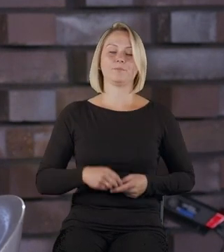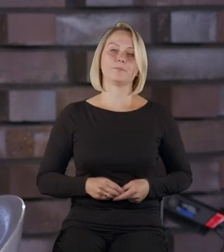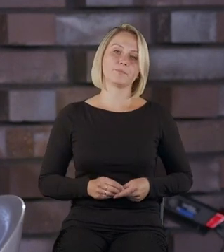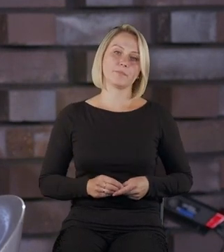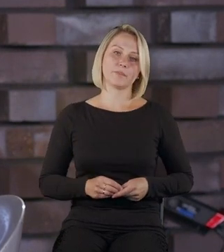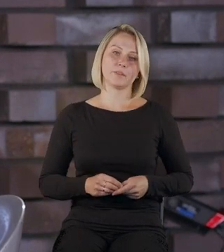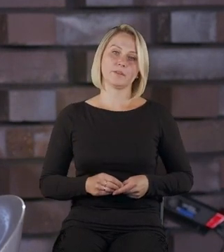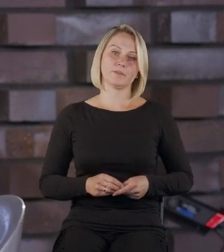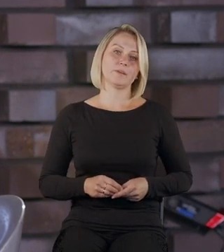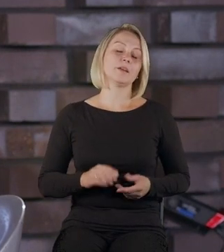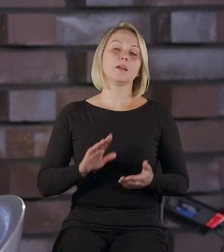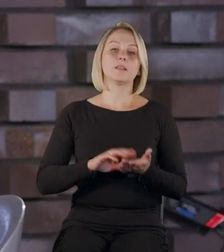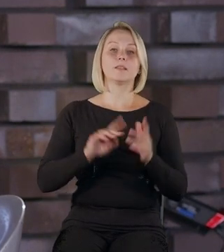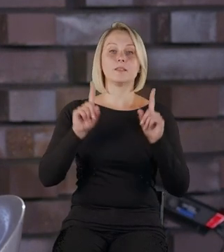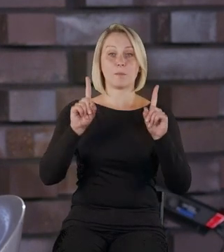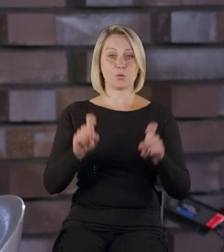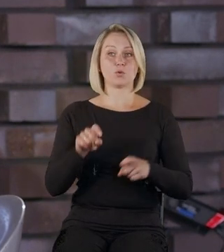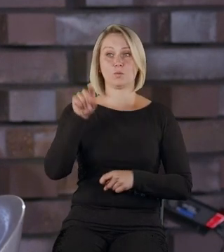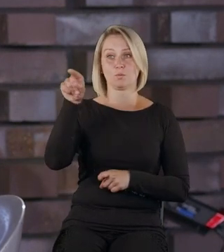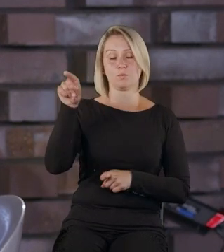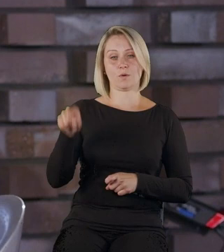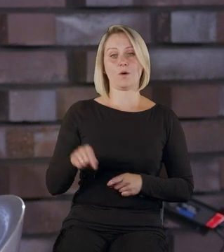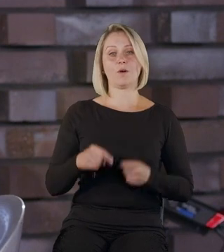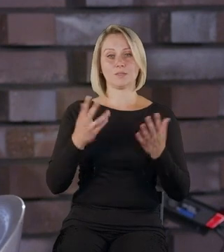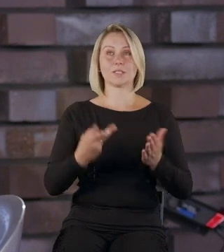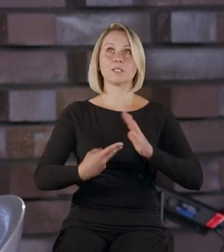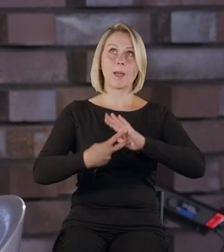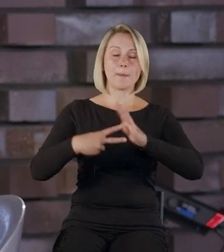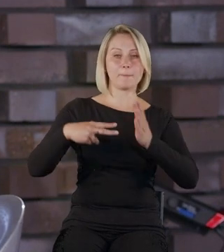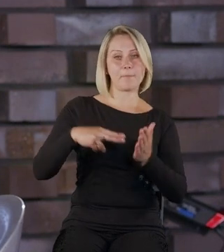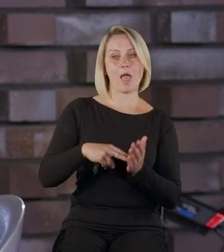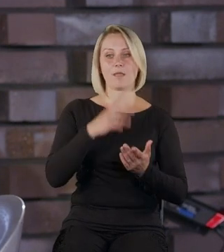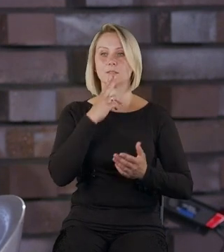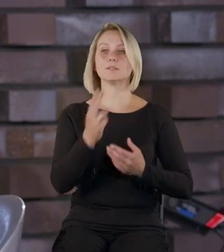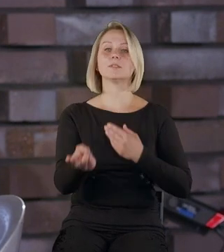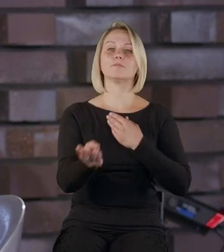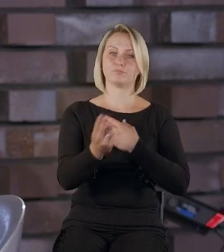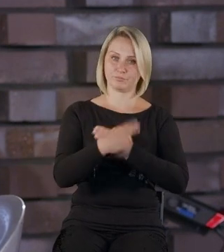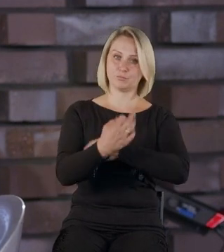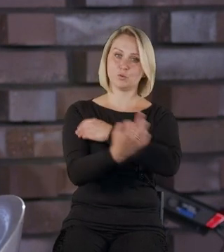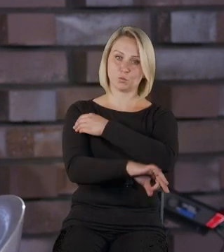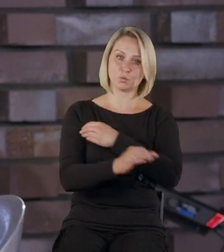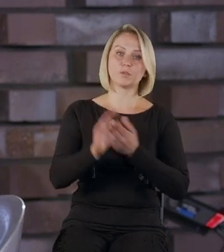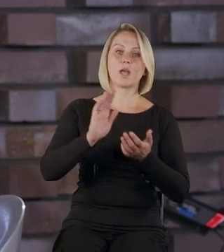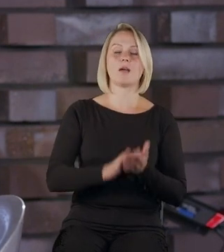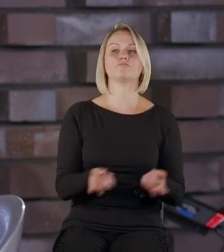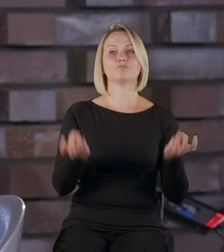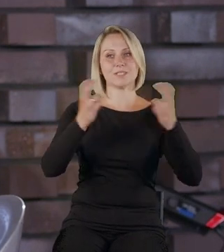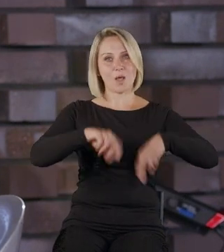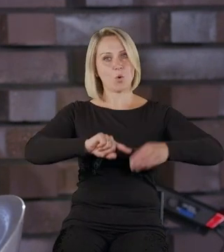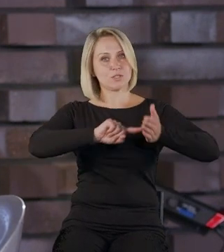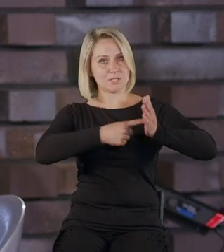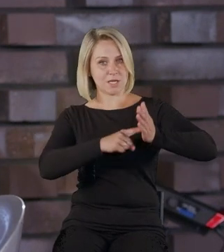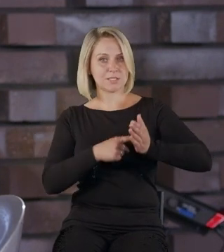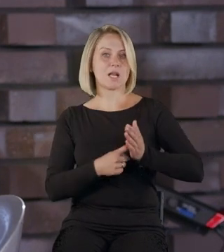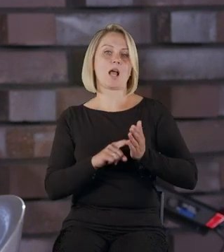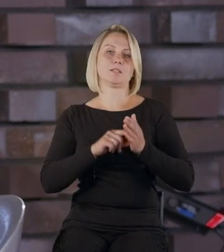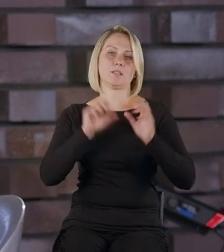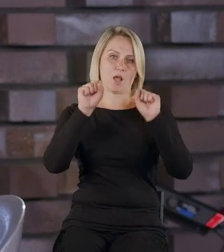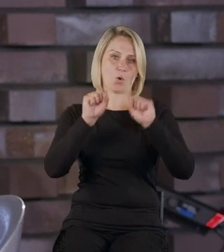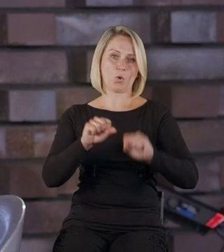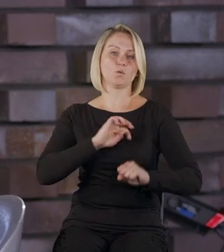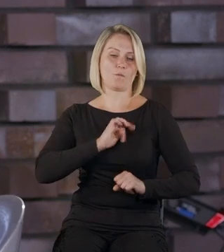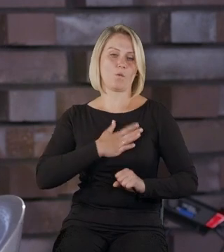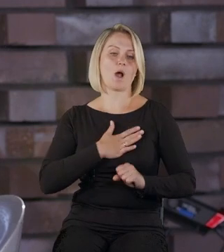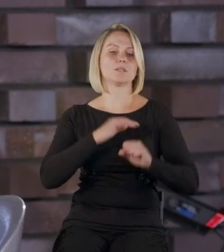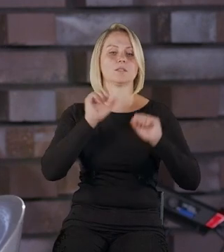ważne, na początku, kiedy ktoś planuje dostać się na studia, czyli zakłada konto rejestracyjne i